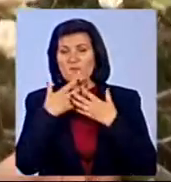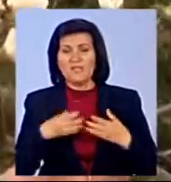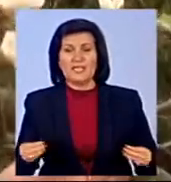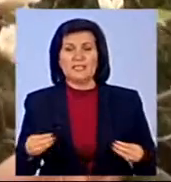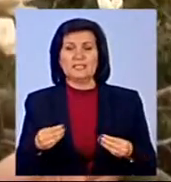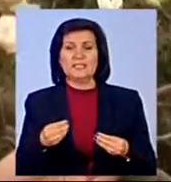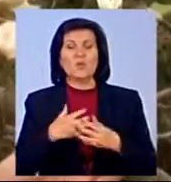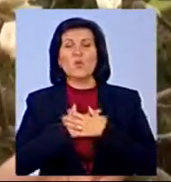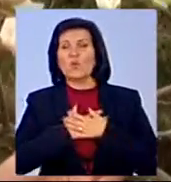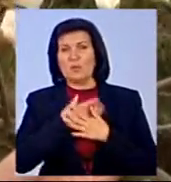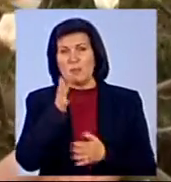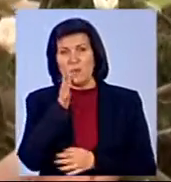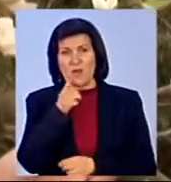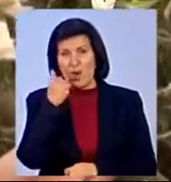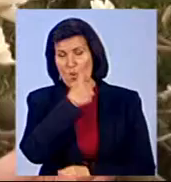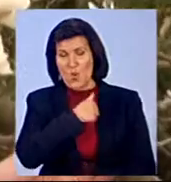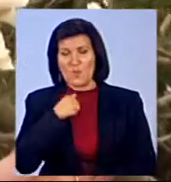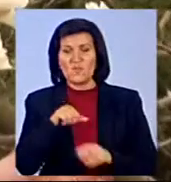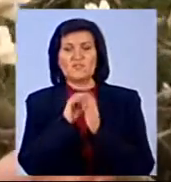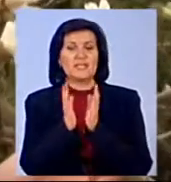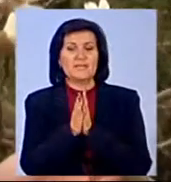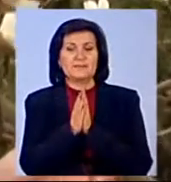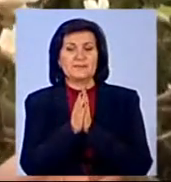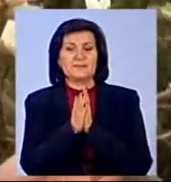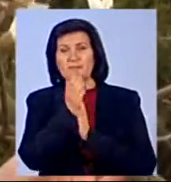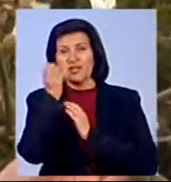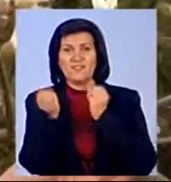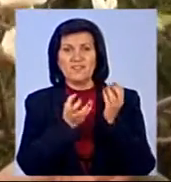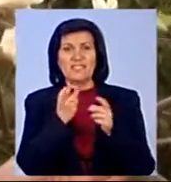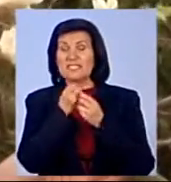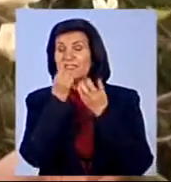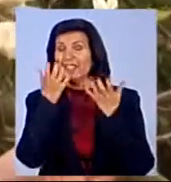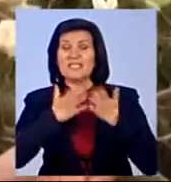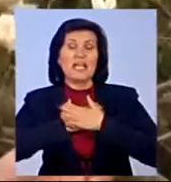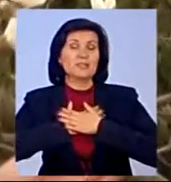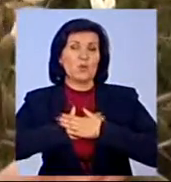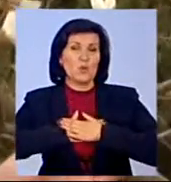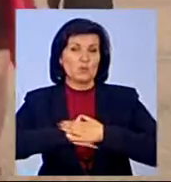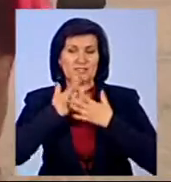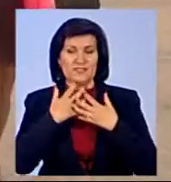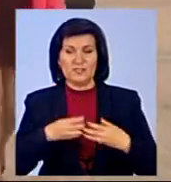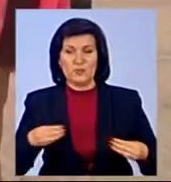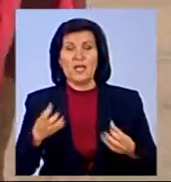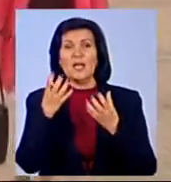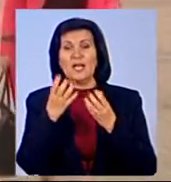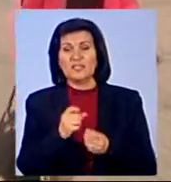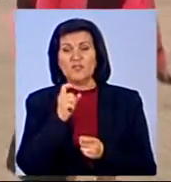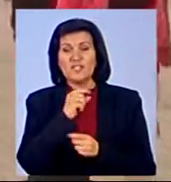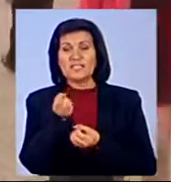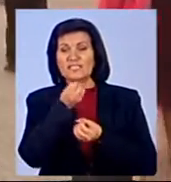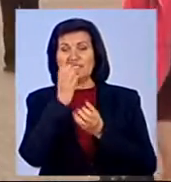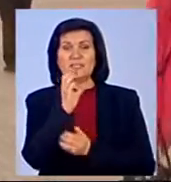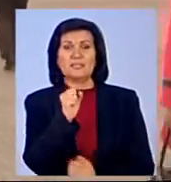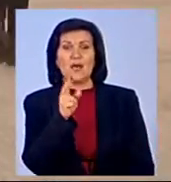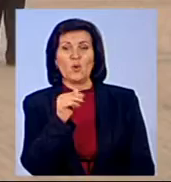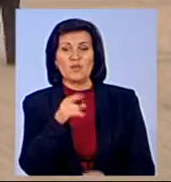моя улюблена пора року. Взагалі квіти, все цвіте, насолоджуйтесь весною. А ще у Вінниці цвітуть